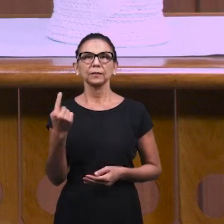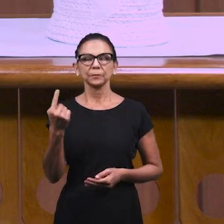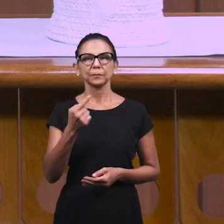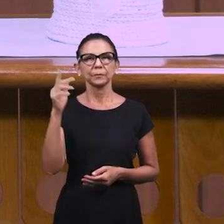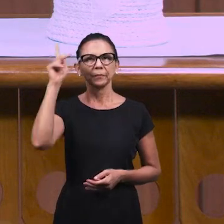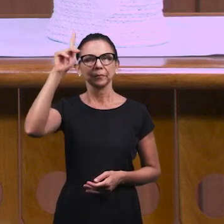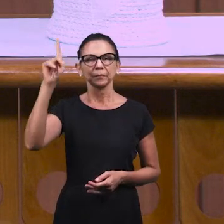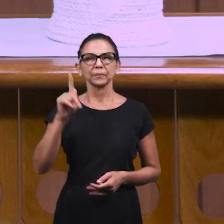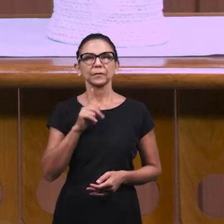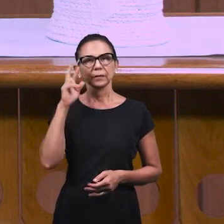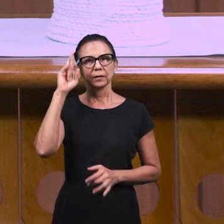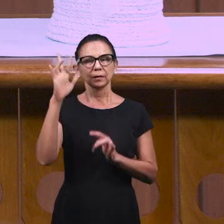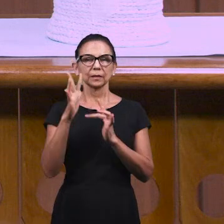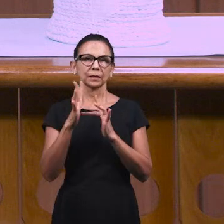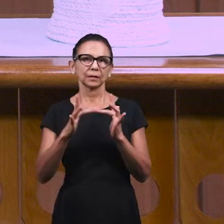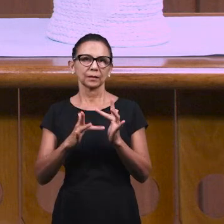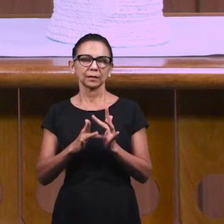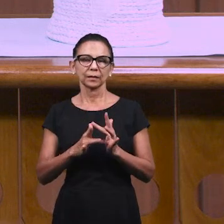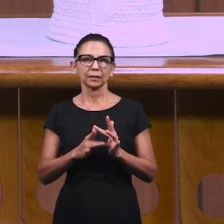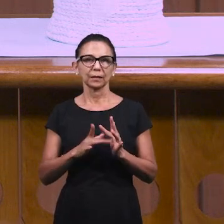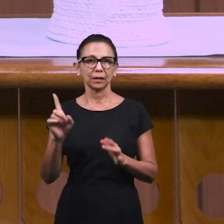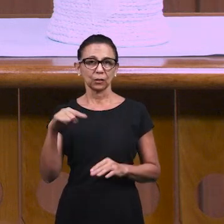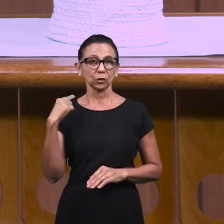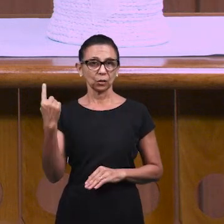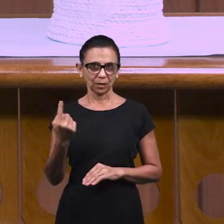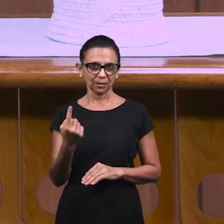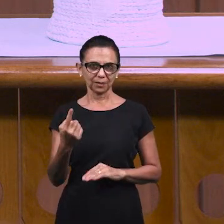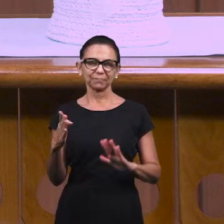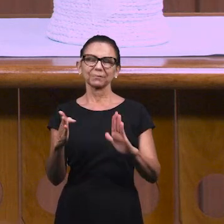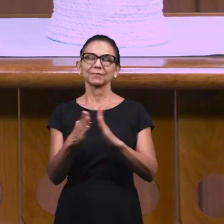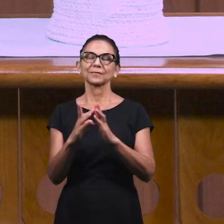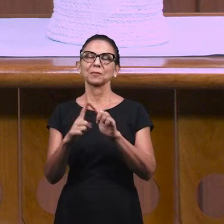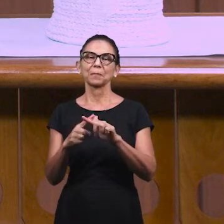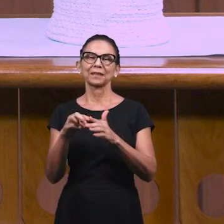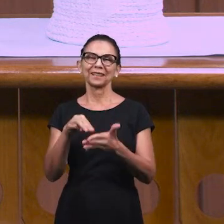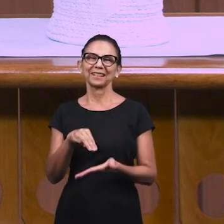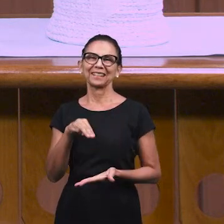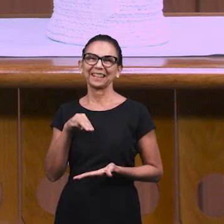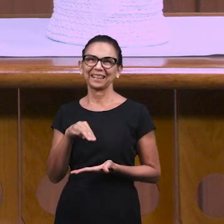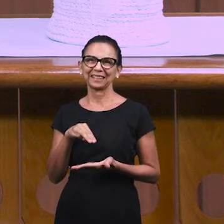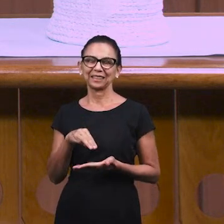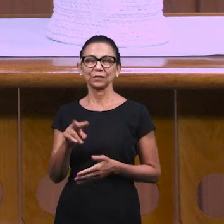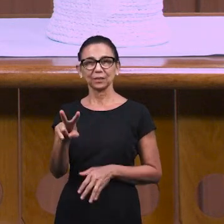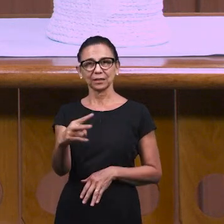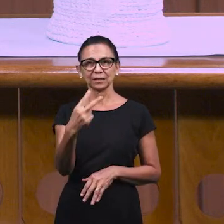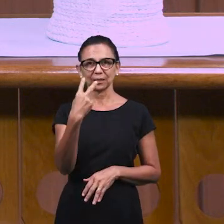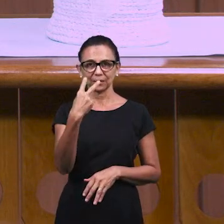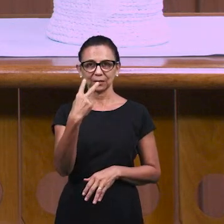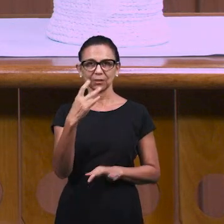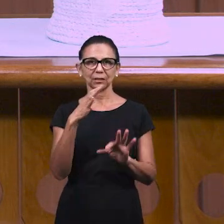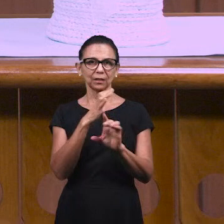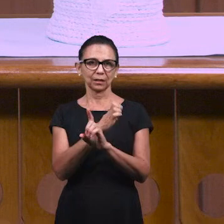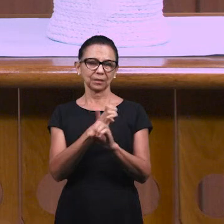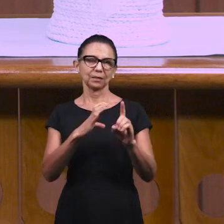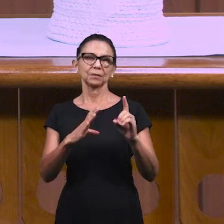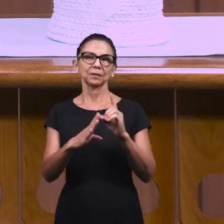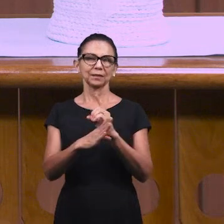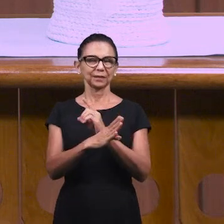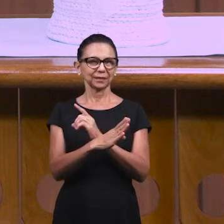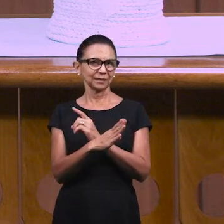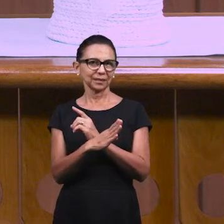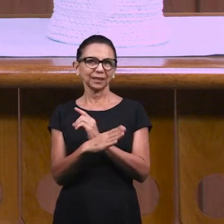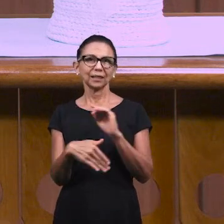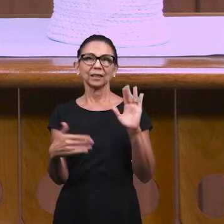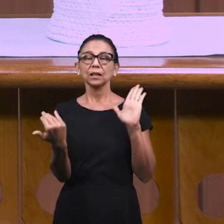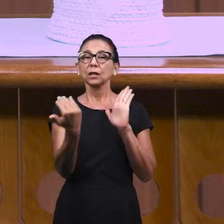Je salue à tous dans la paix du Seigneur Jésus. Nous sommes l'Église chrétienne Maranatha et ça, c'est l'école biblique